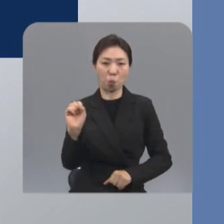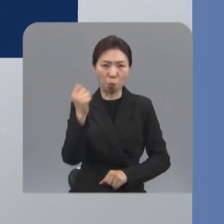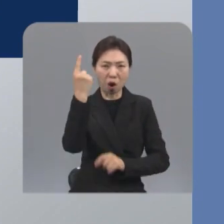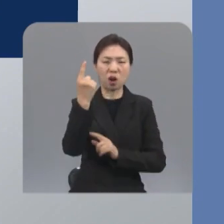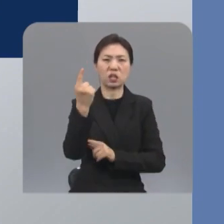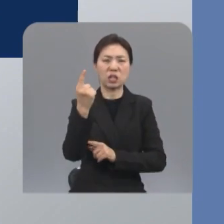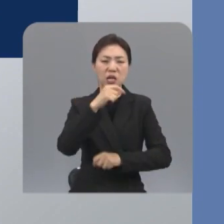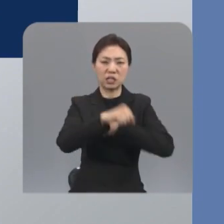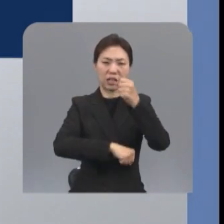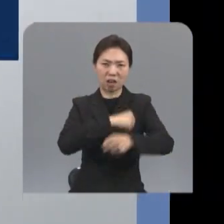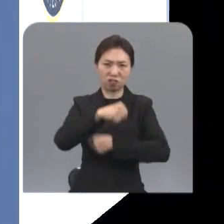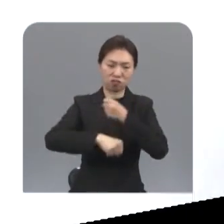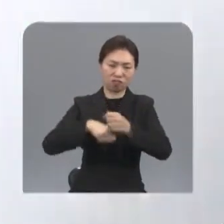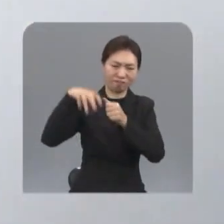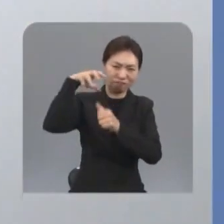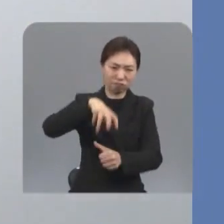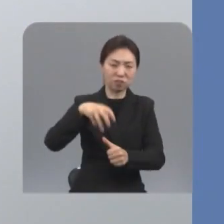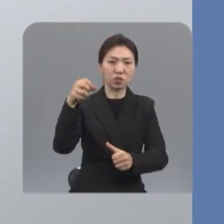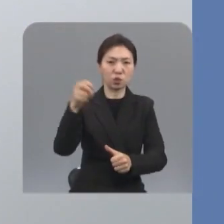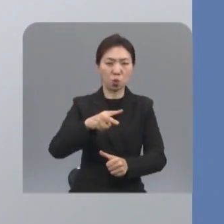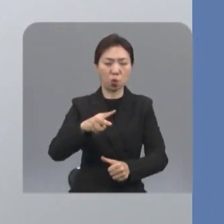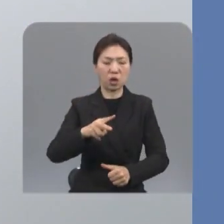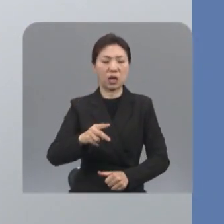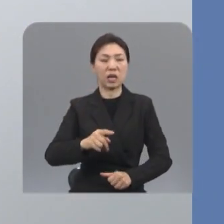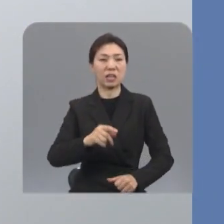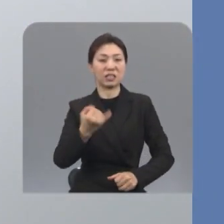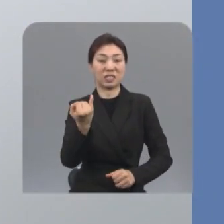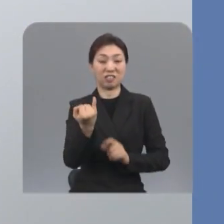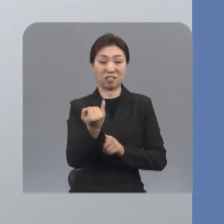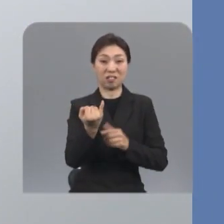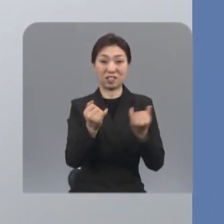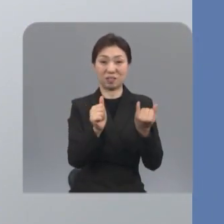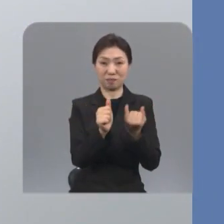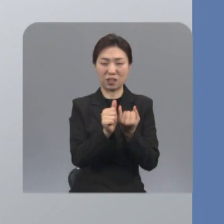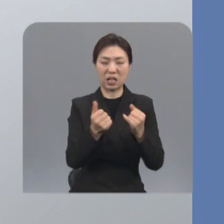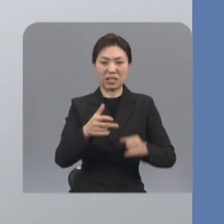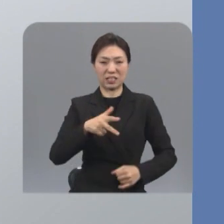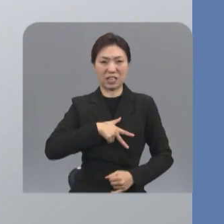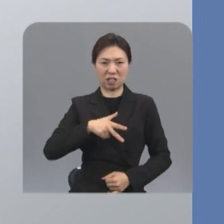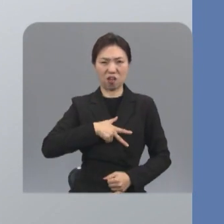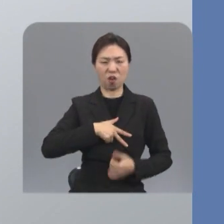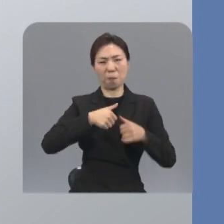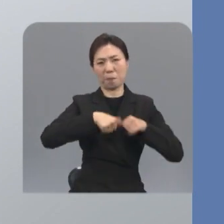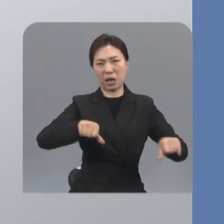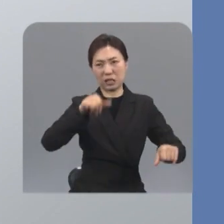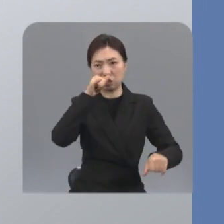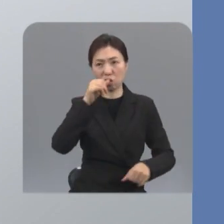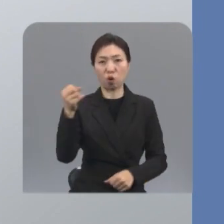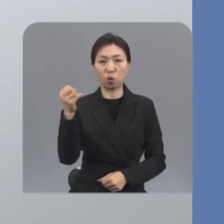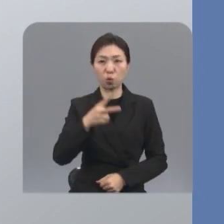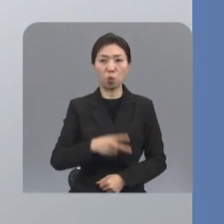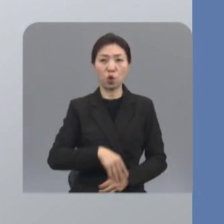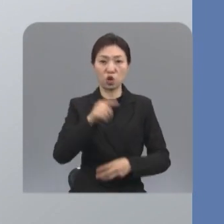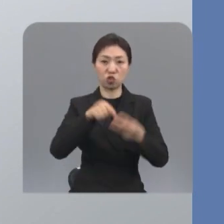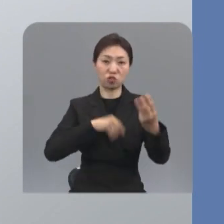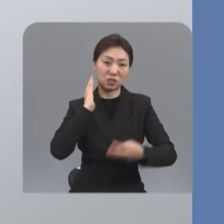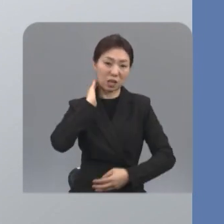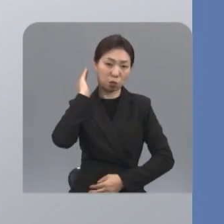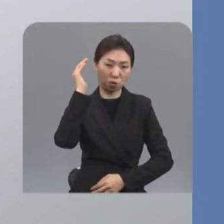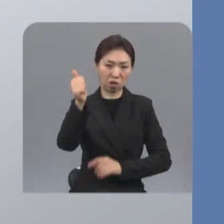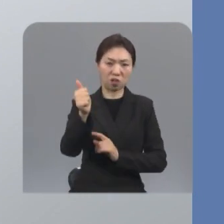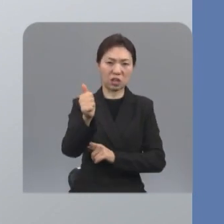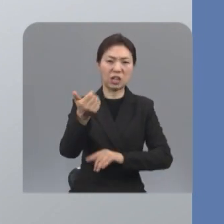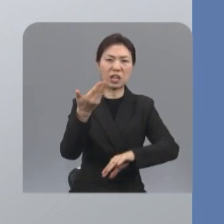조사 부족을 꼽았습니다. 특히 지난해 9월 유엔 총회 당시 윤 대통령이 외국 입법 기관을 비판하는